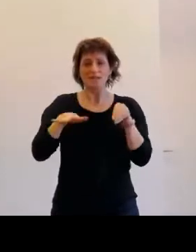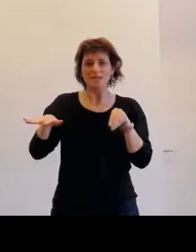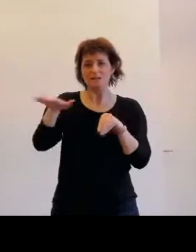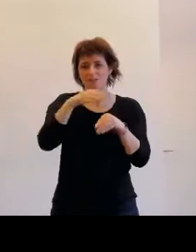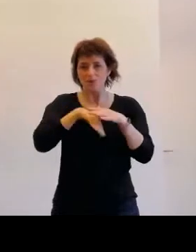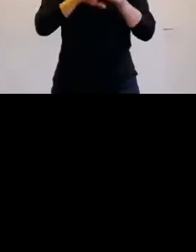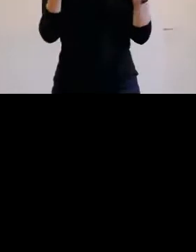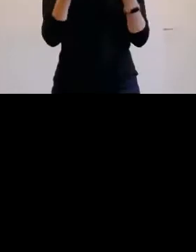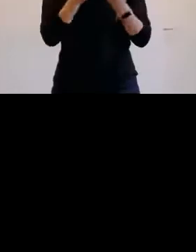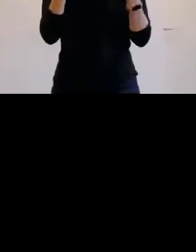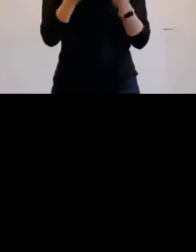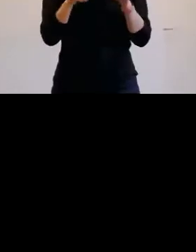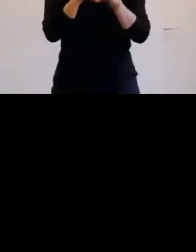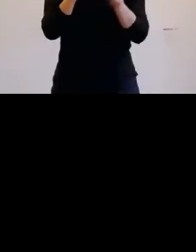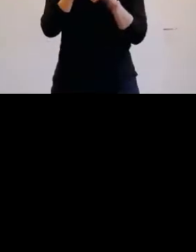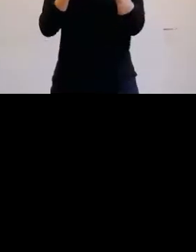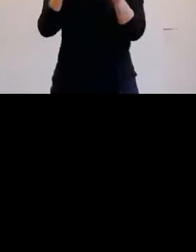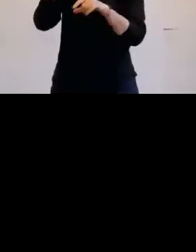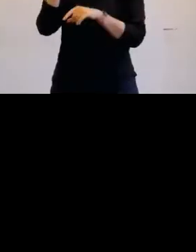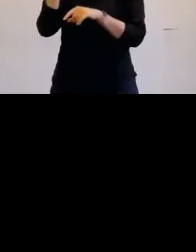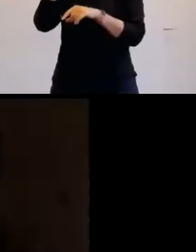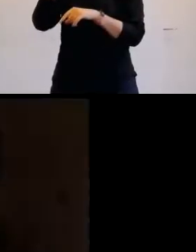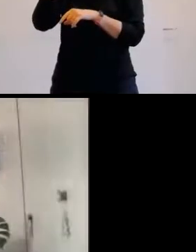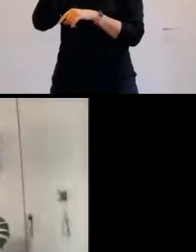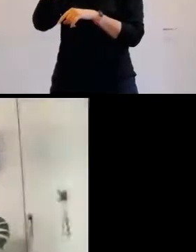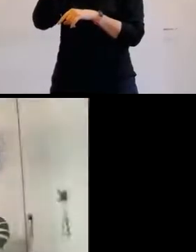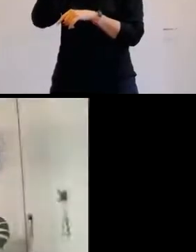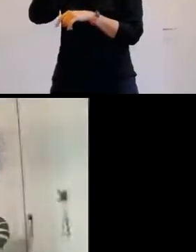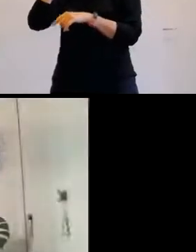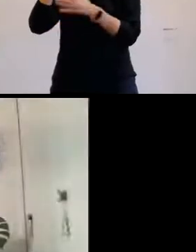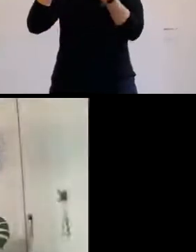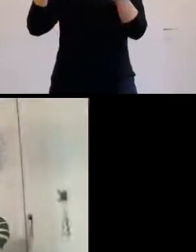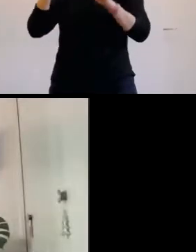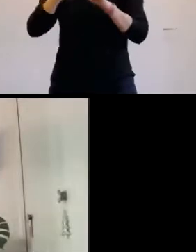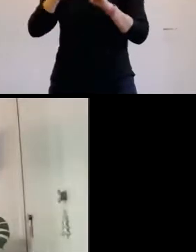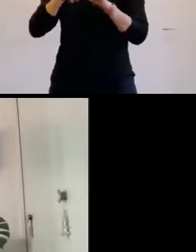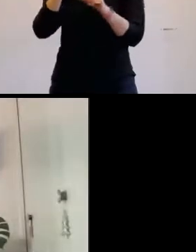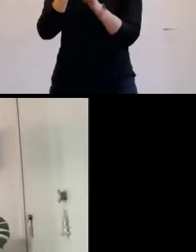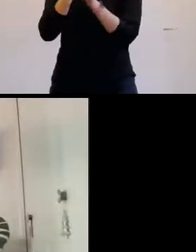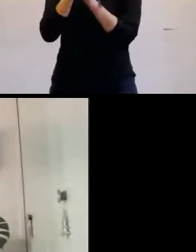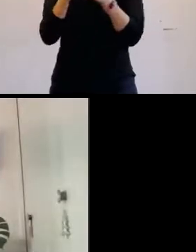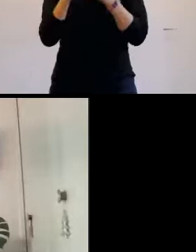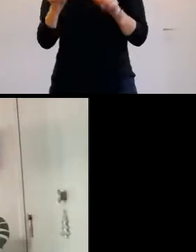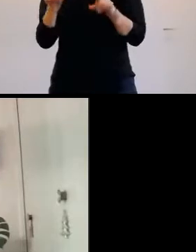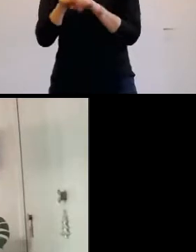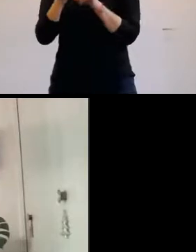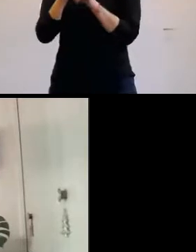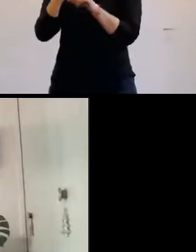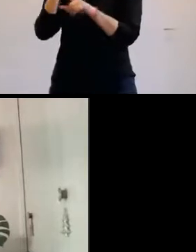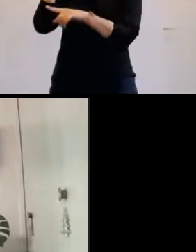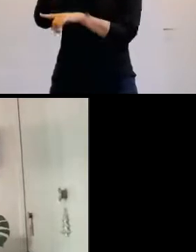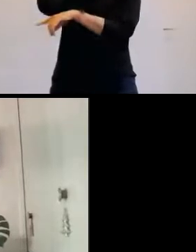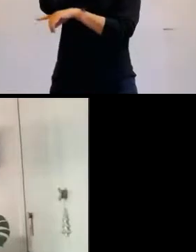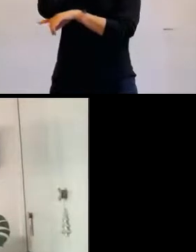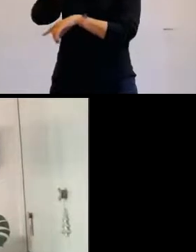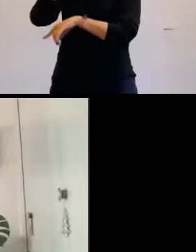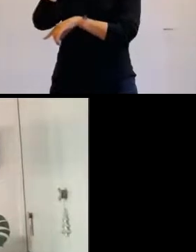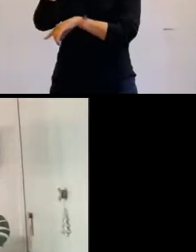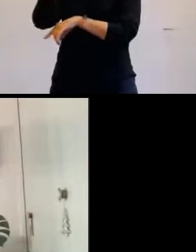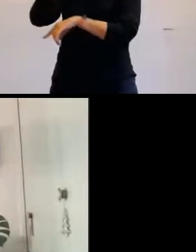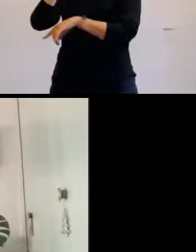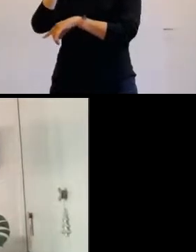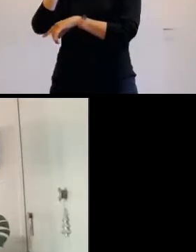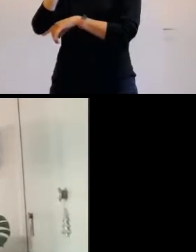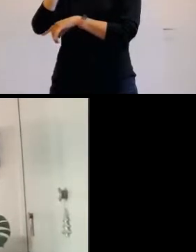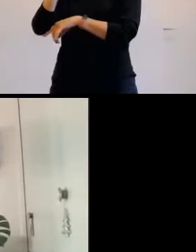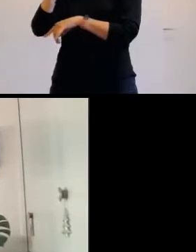CHRU, des libéraux du CPTS du Grand Nancy, aux sapeurs-pompiers du SDIS, évidemment, même si l'activité approuvée s'est